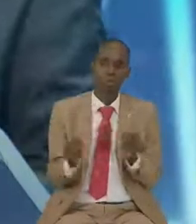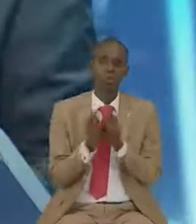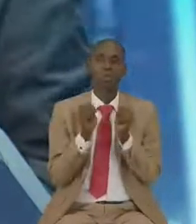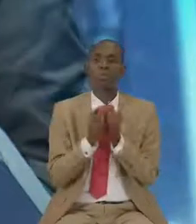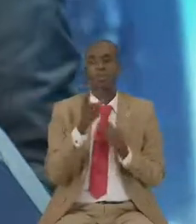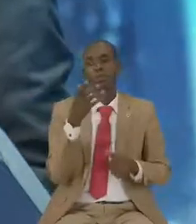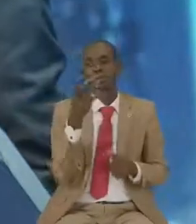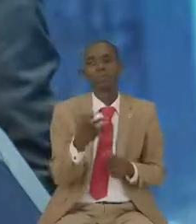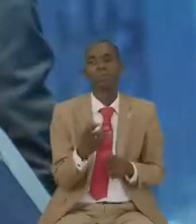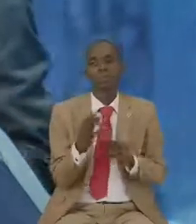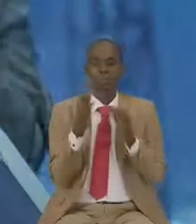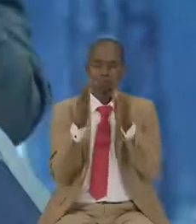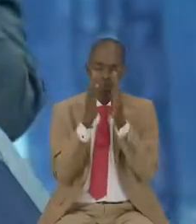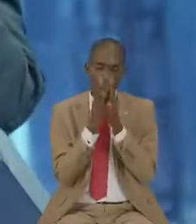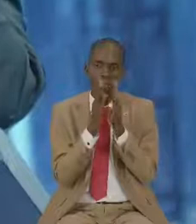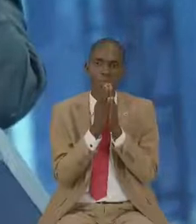la puissance de Dieu